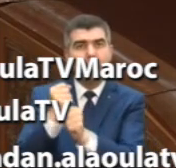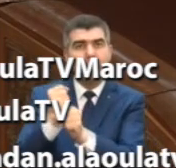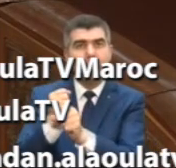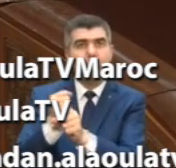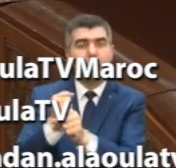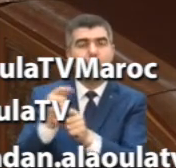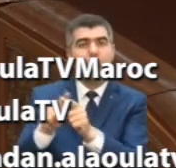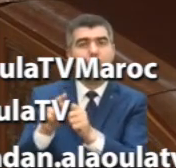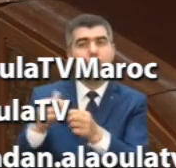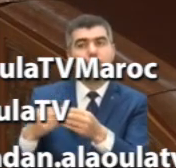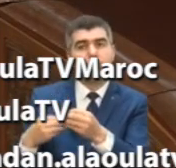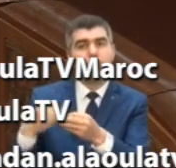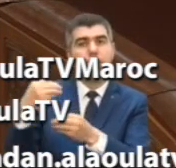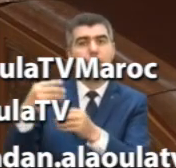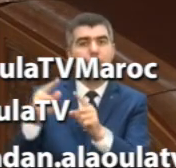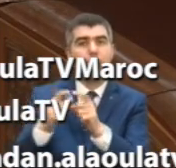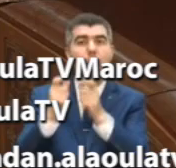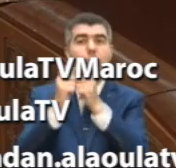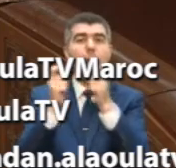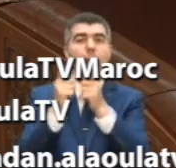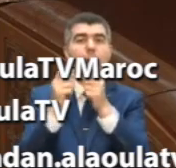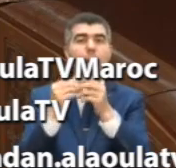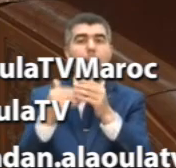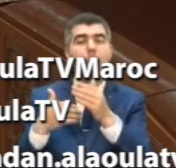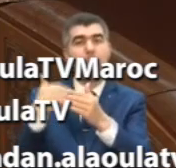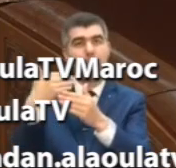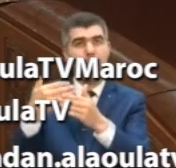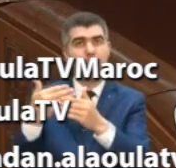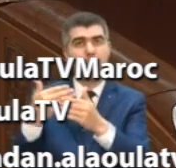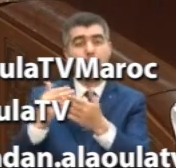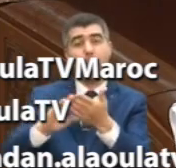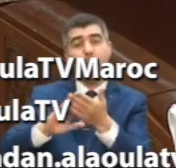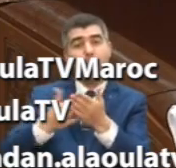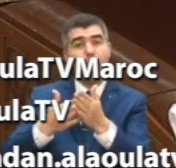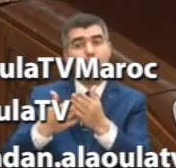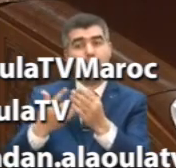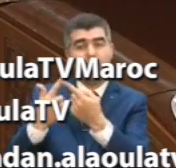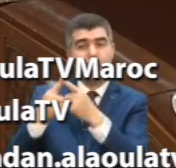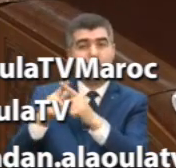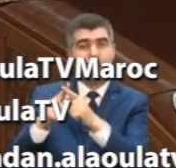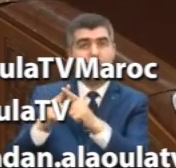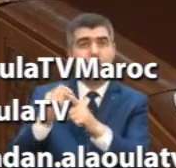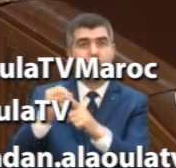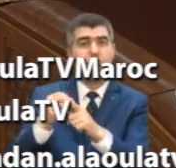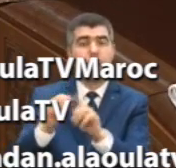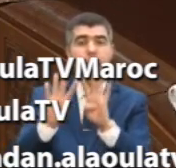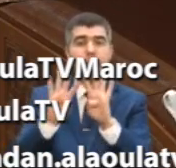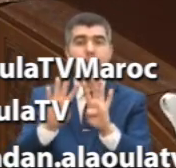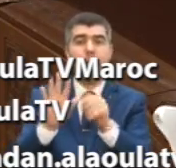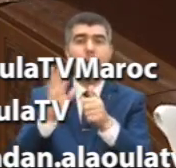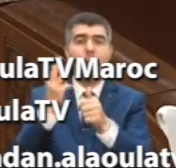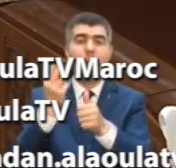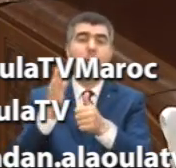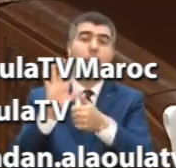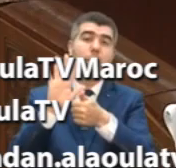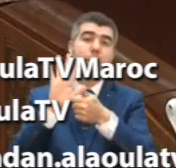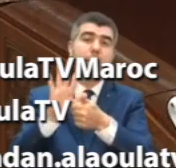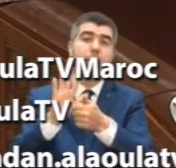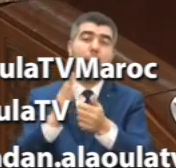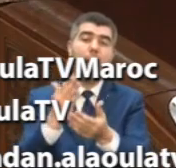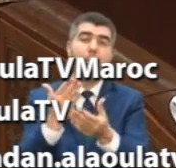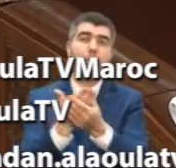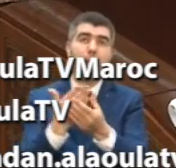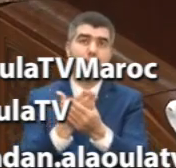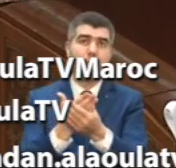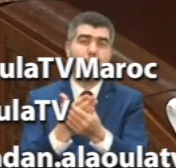قد يتحول إلى مقاولة صغيرة، يعني كنشوفوا جميع الضمانات. لذلك احنا الآن في 863 مشروع،